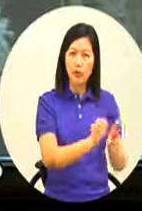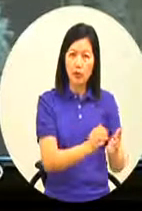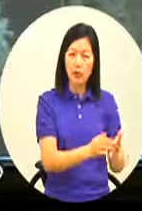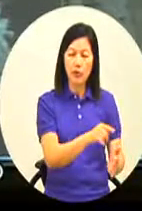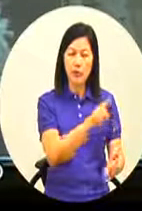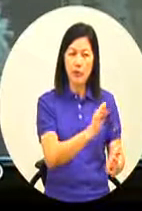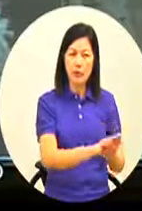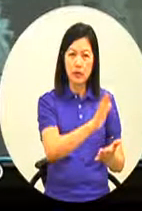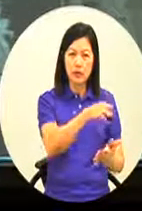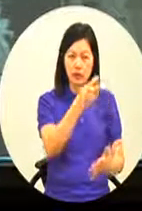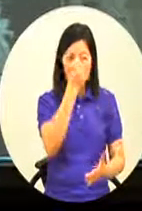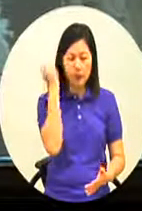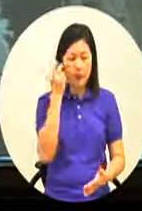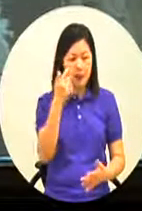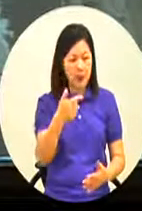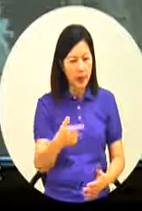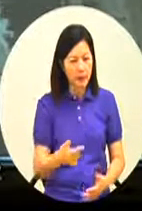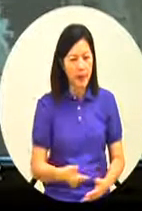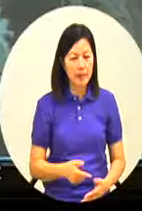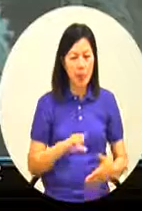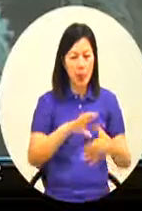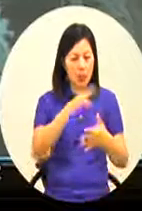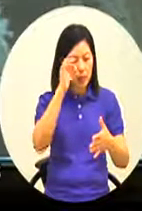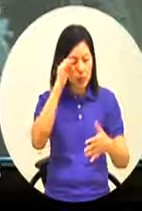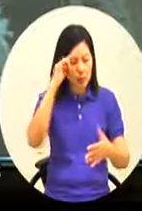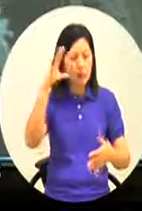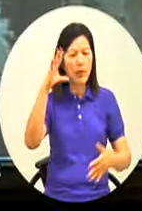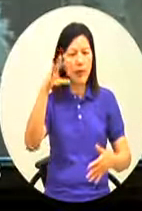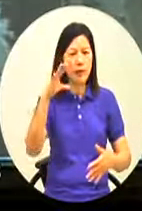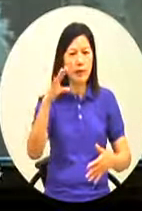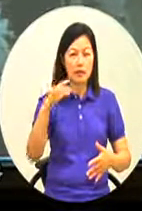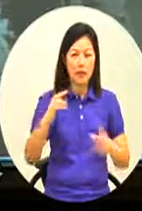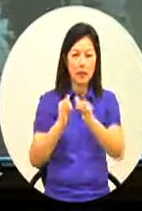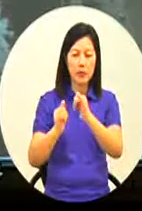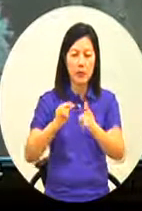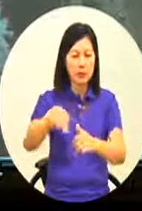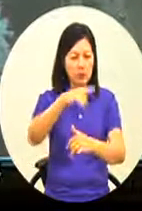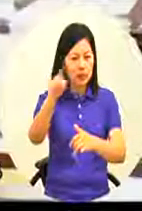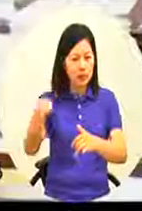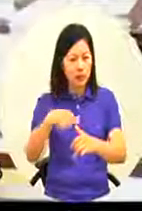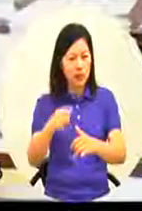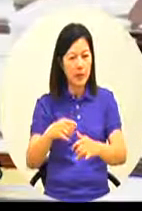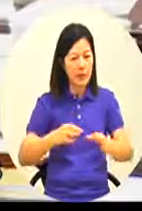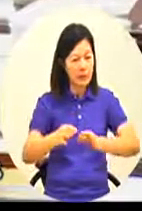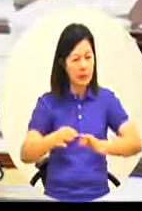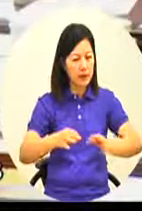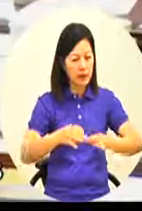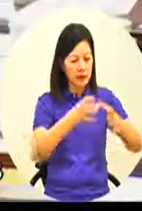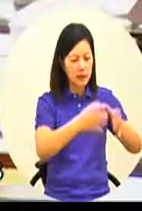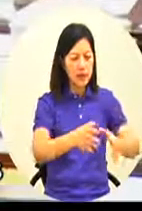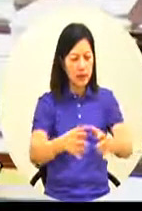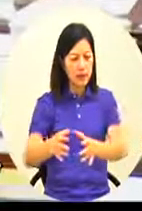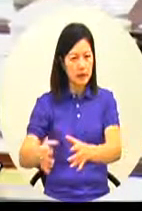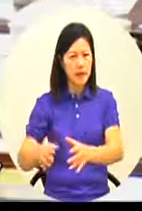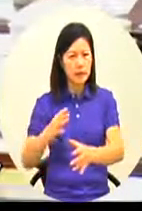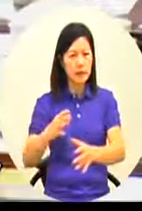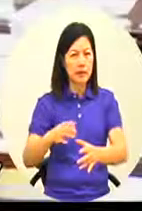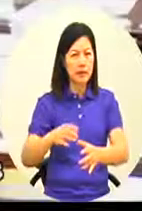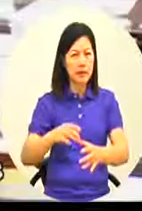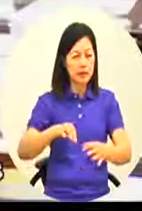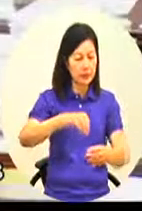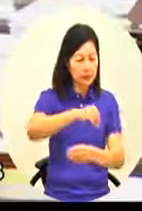我们也发现慢慢的有很多文创的人跟一些店家在里面做一个转化，